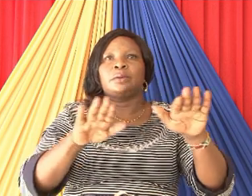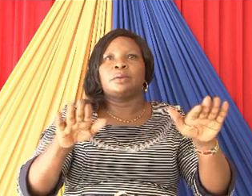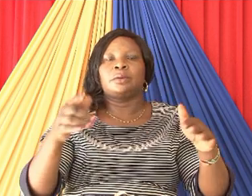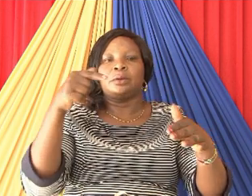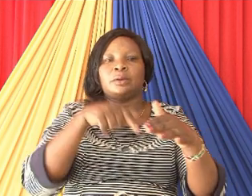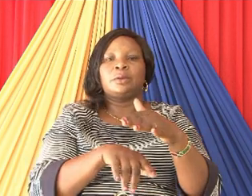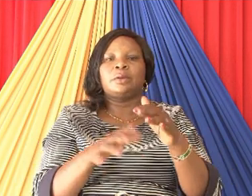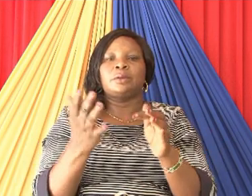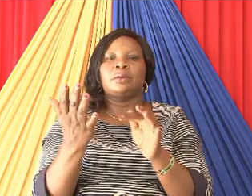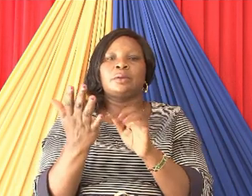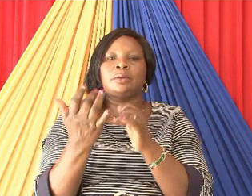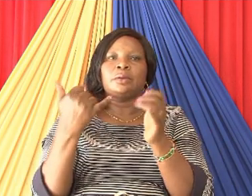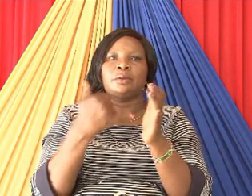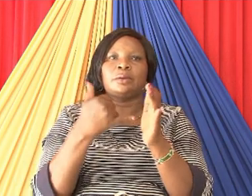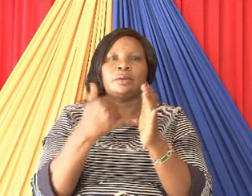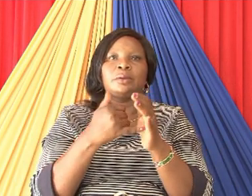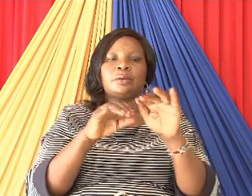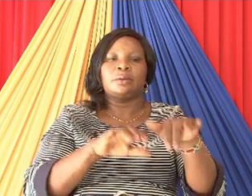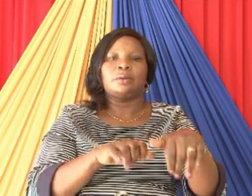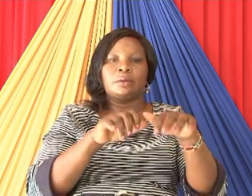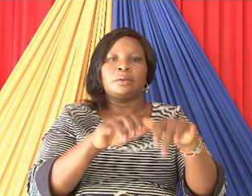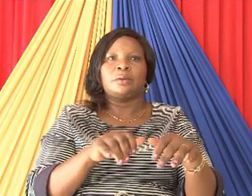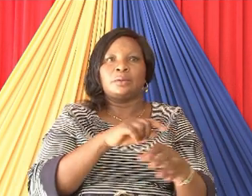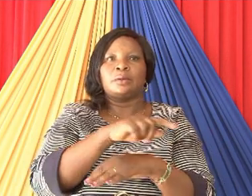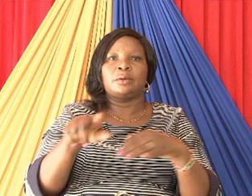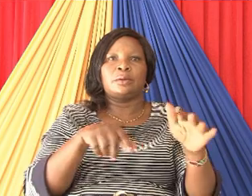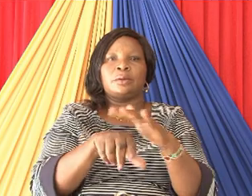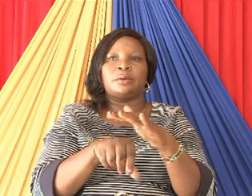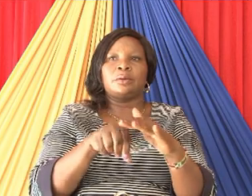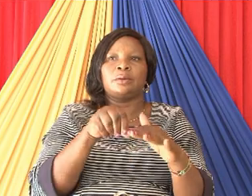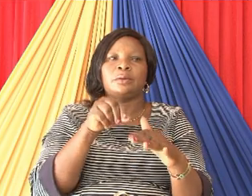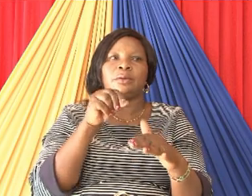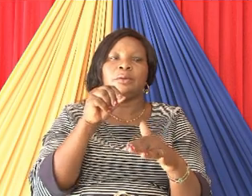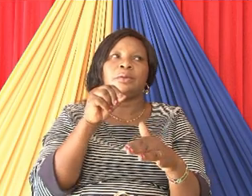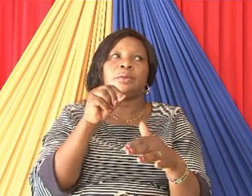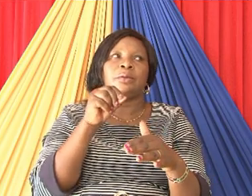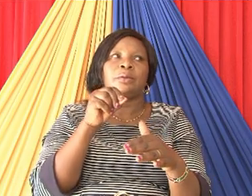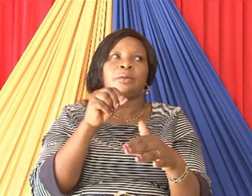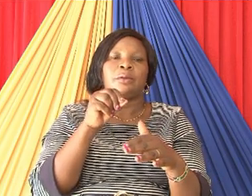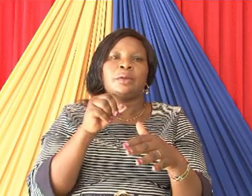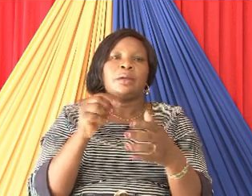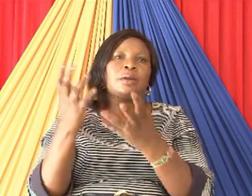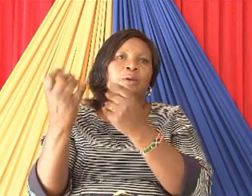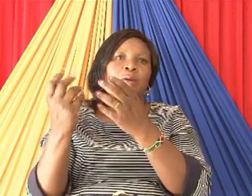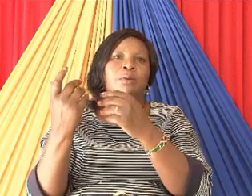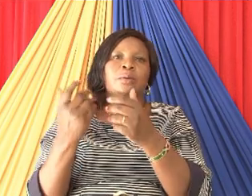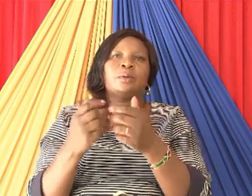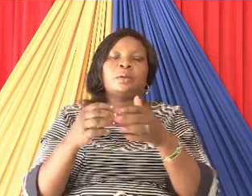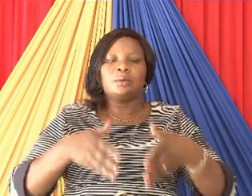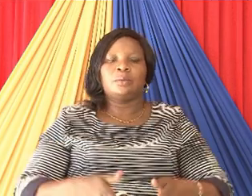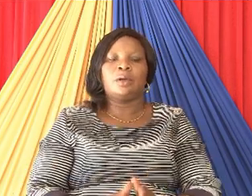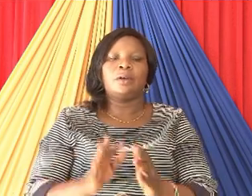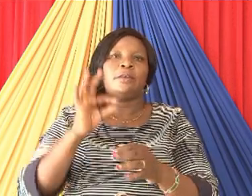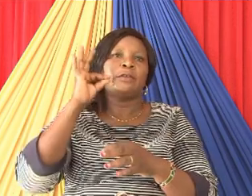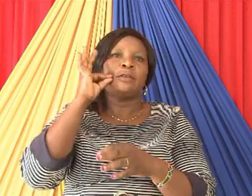Akachimba shinikizo ndani yake. Akatumaini ya kuwa utazaa mzabibu.